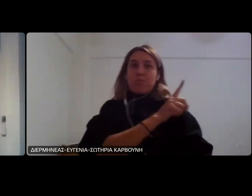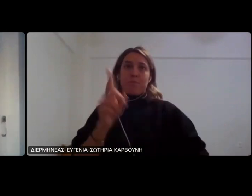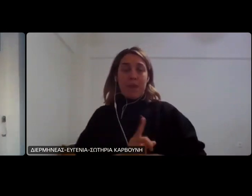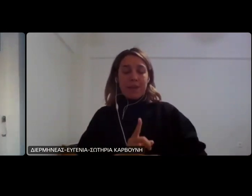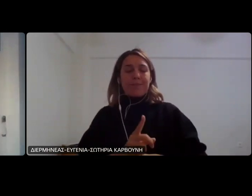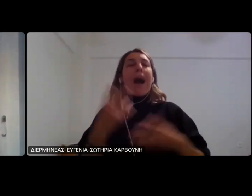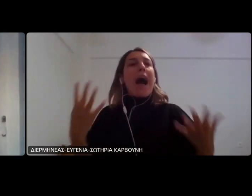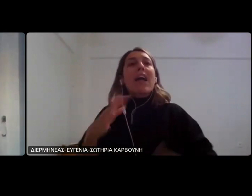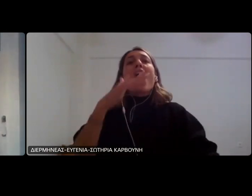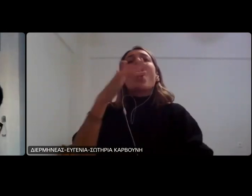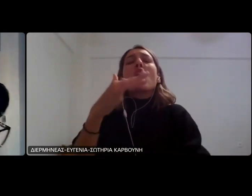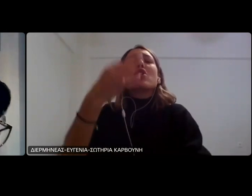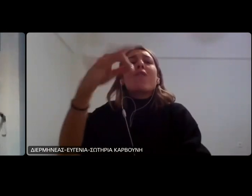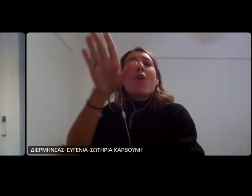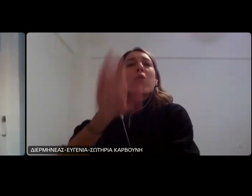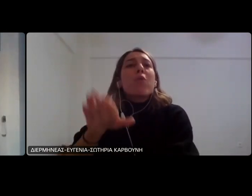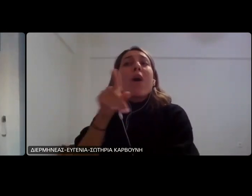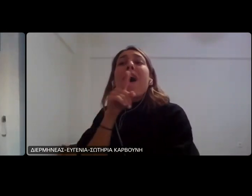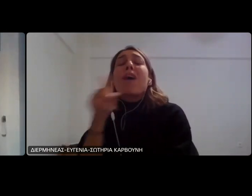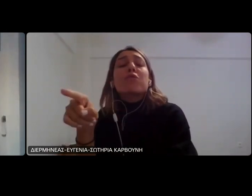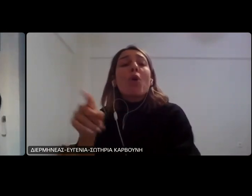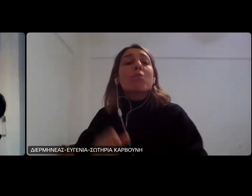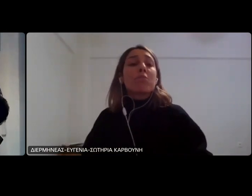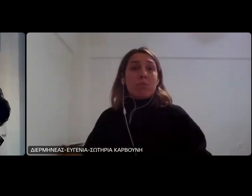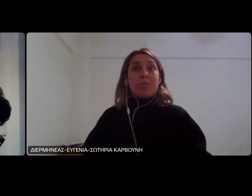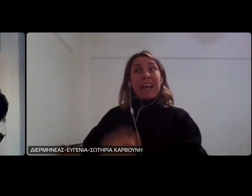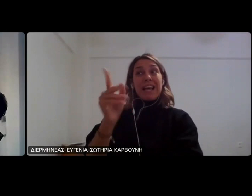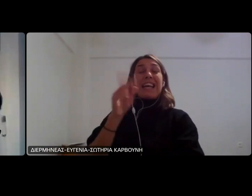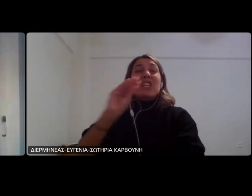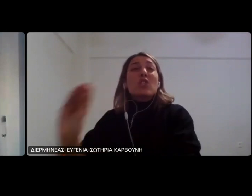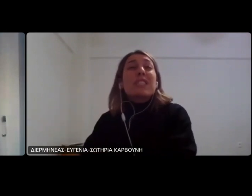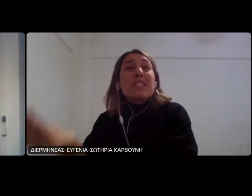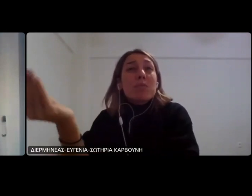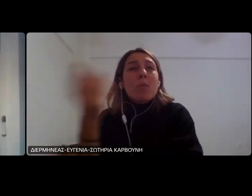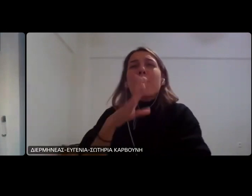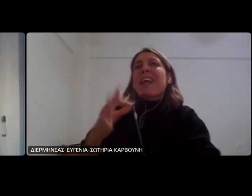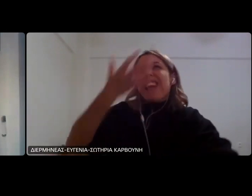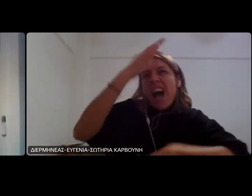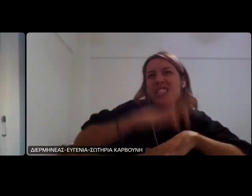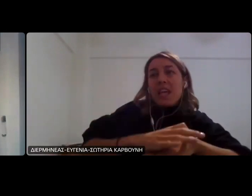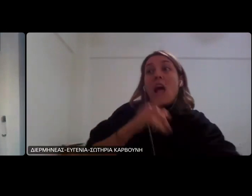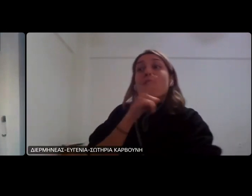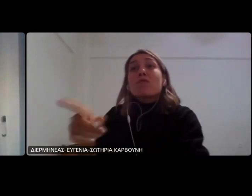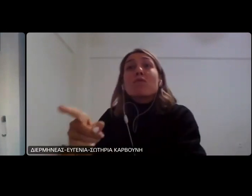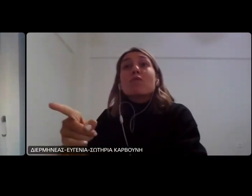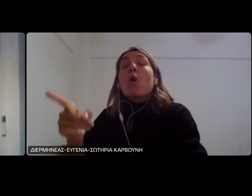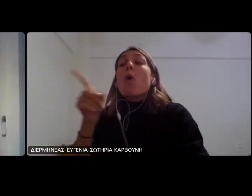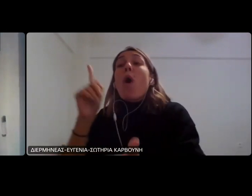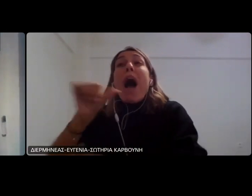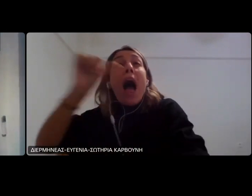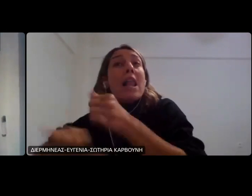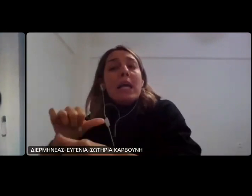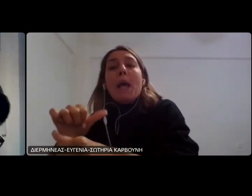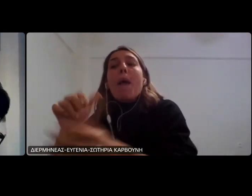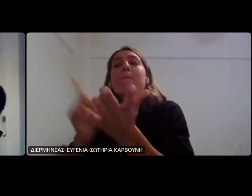σεξιστική αποτελεί σύμπτωμα, όχι την ίδια την ασθένεια. Για να αλλάξει, επιβάλλεται πριν απ' όλα